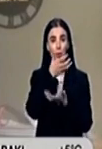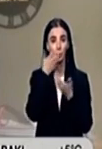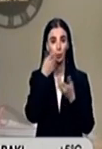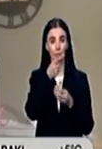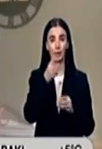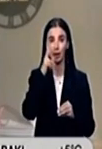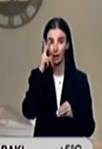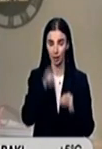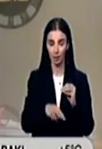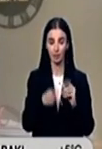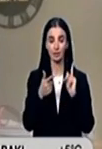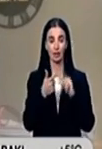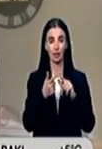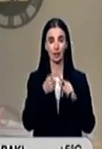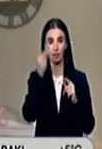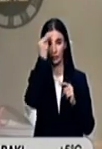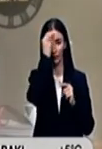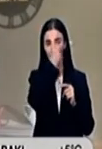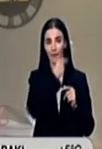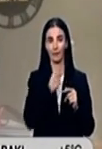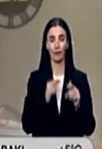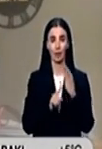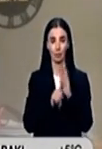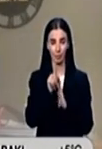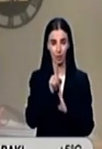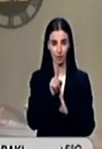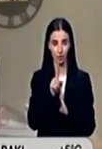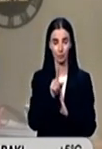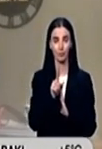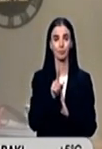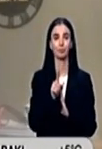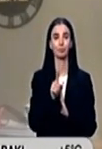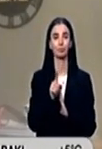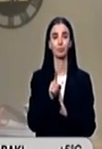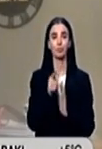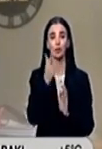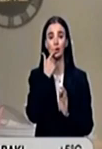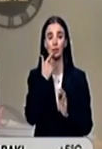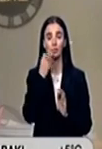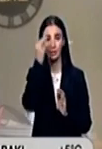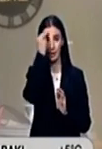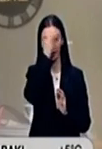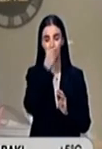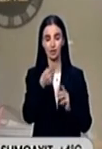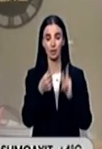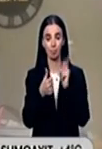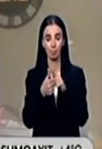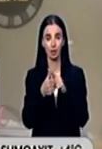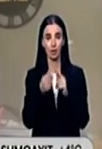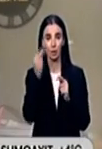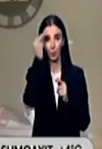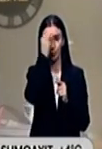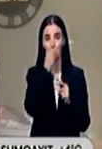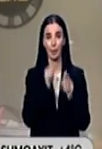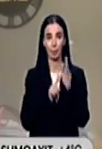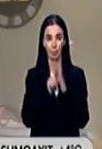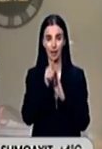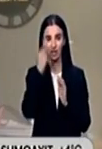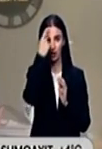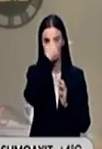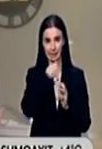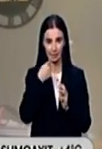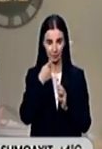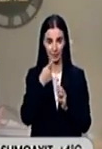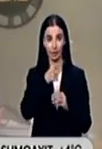Və qızılcada səpkilər üzdən başlayır, bədənin bütün nahiyyələrinə qədər yayılır, daha çox da bədəndə olur. Su çiçəyində